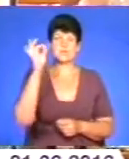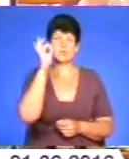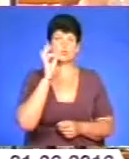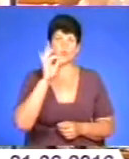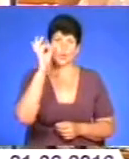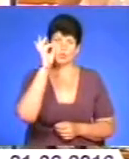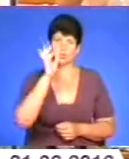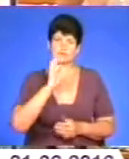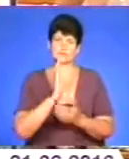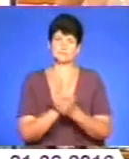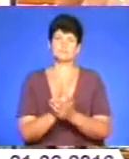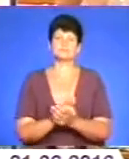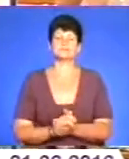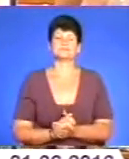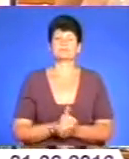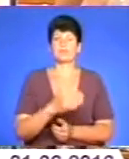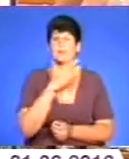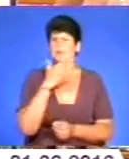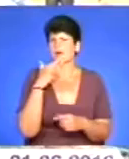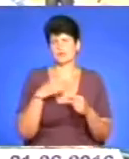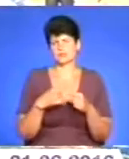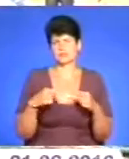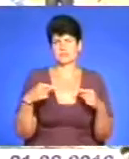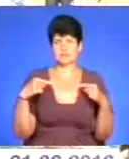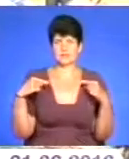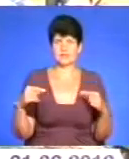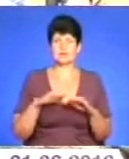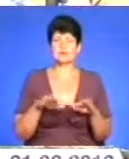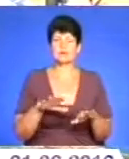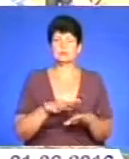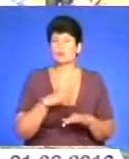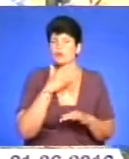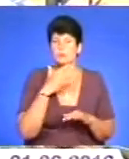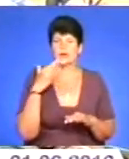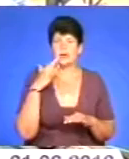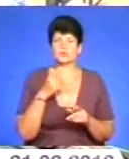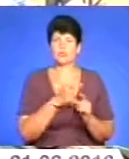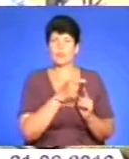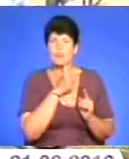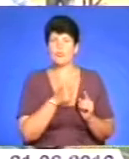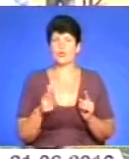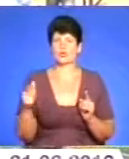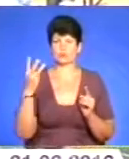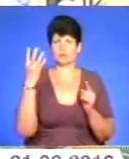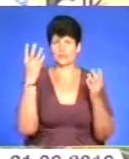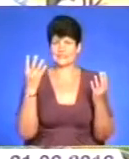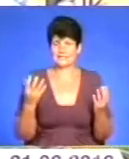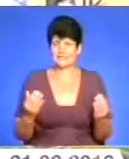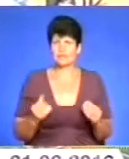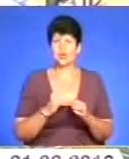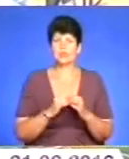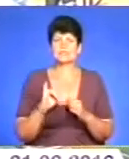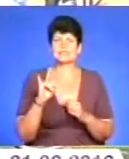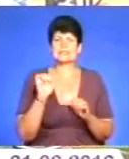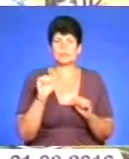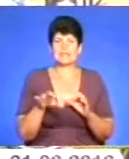солодощі. Багато різного. Дітей було дуже багато протягом трьох днів. Адже кожна дитина могла